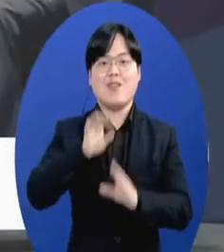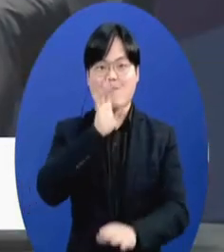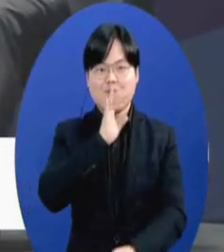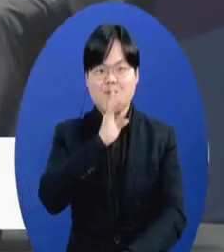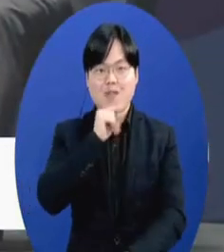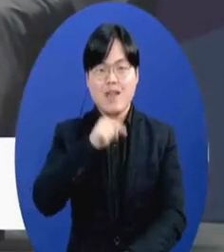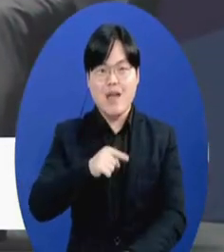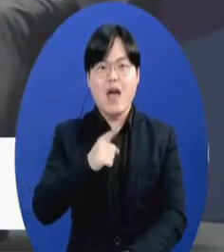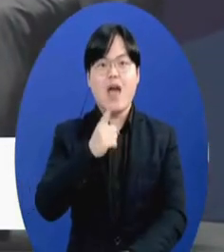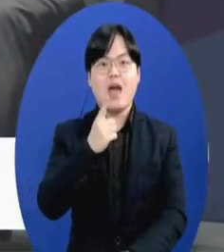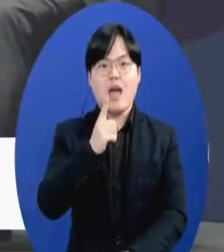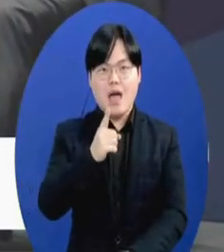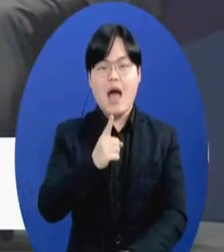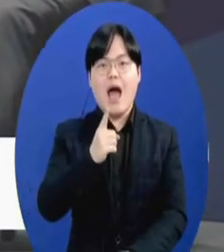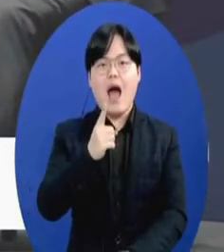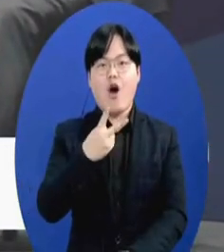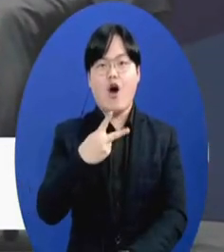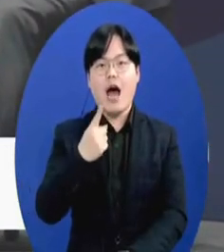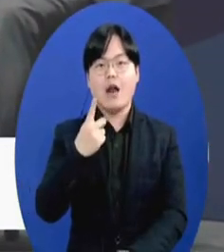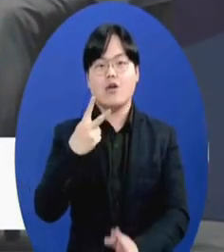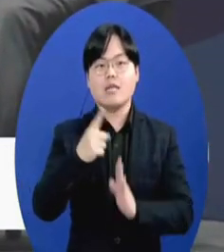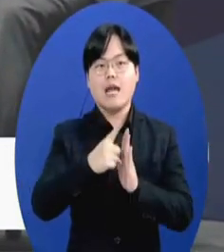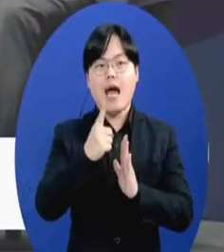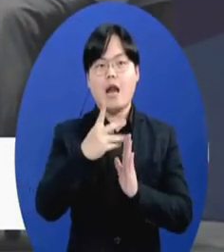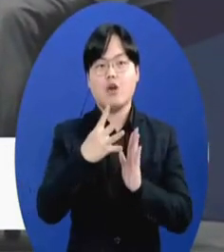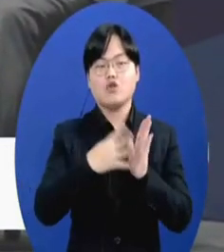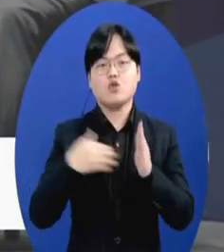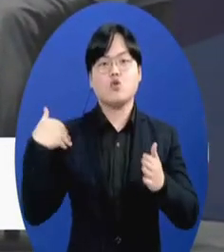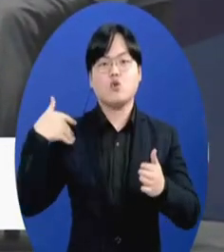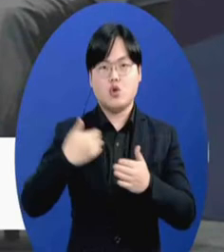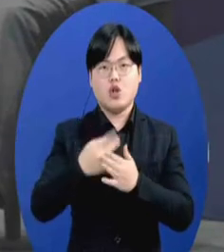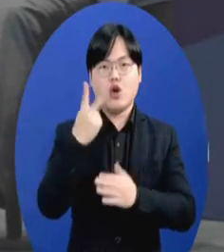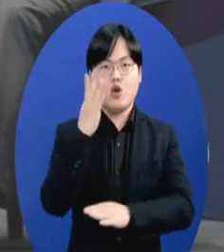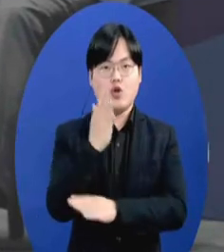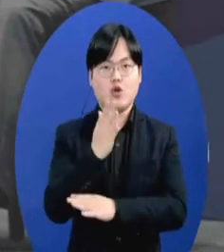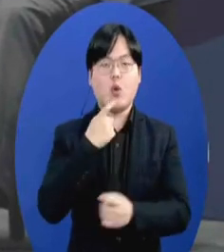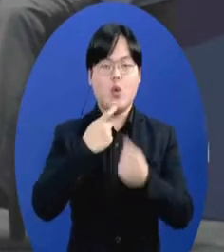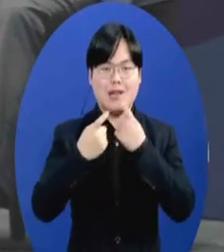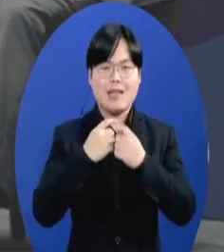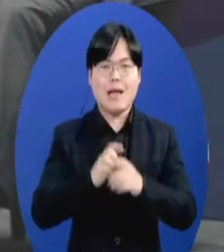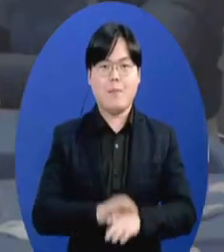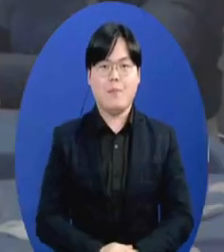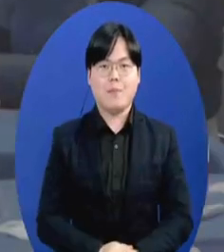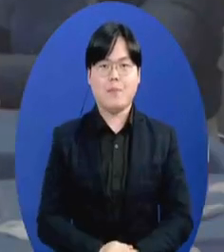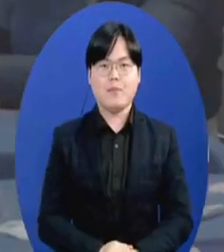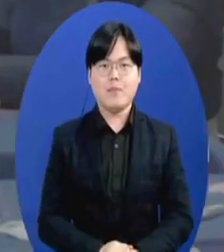сарын 19-ний өдрийг дуустал 2 өдрийн туршид үргэлжлэх нэ.